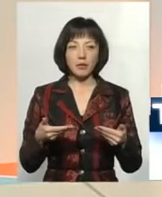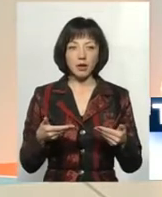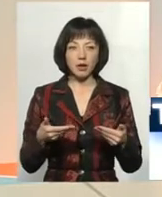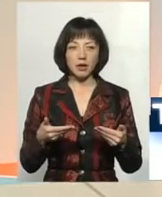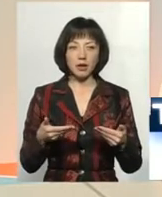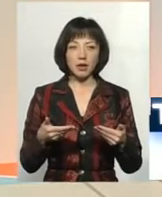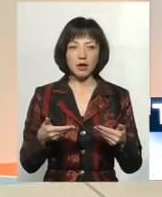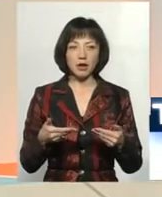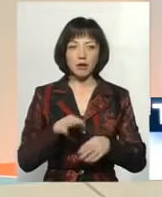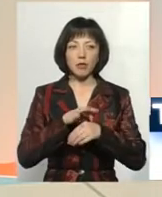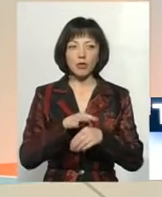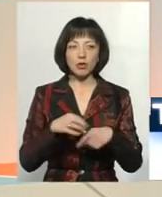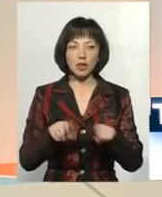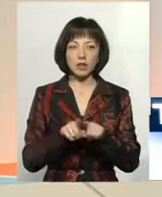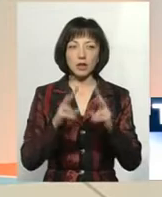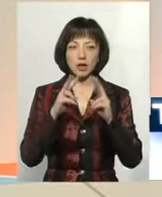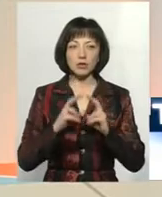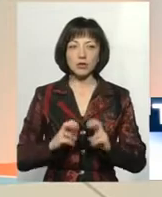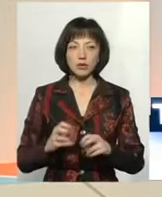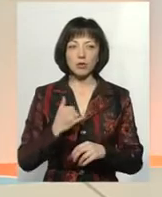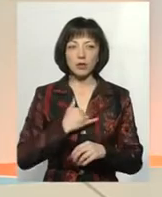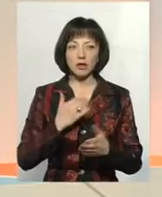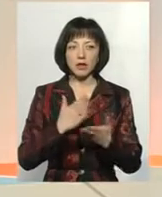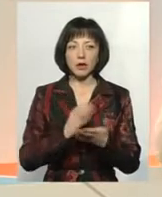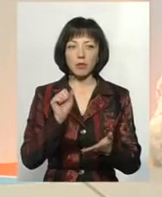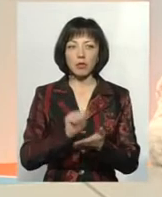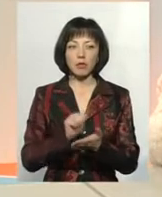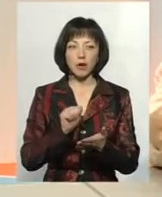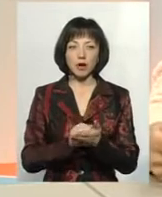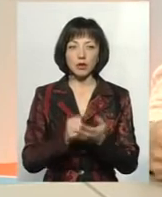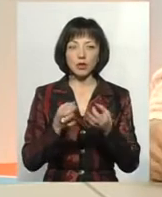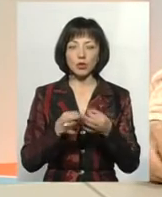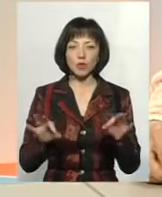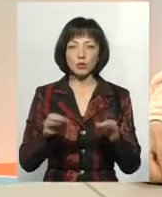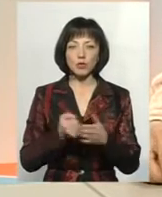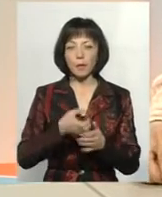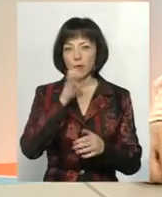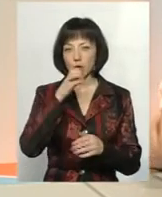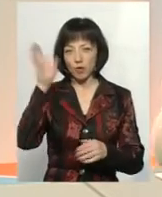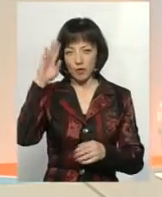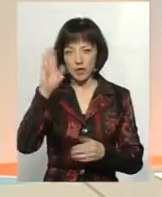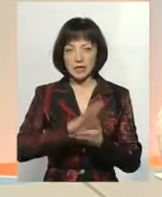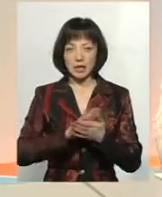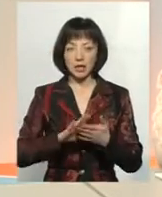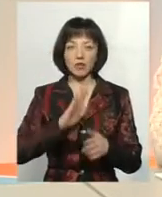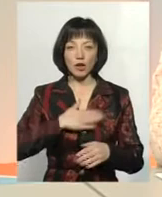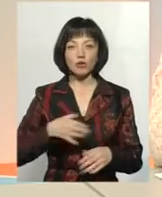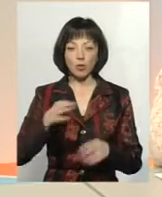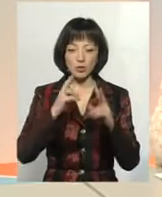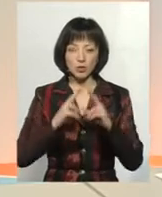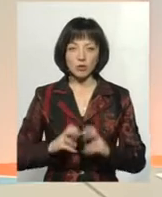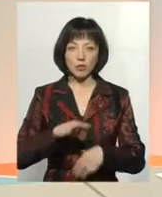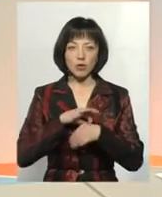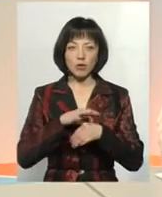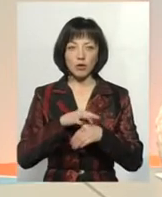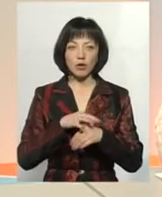цього року таке дослідження, от в мене є навіть його публікація, доступу до питної води і санітарії в нашій області. Таке дослідження проводилося